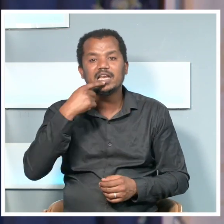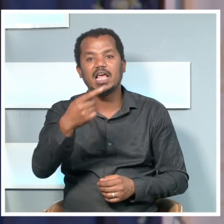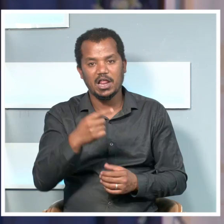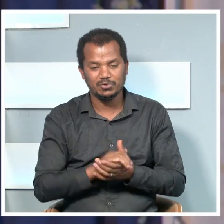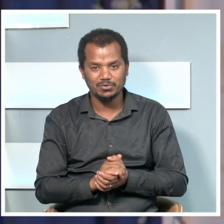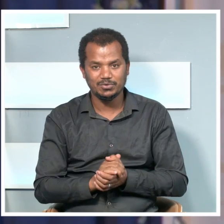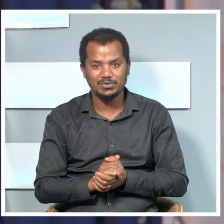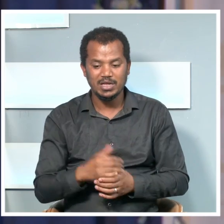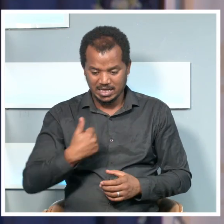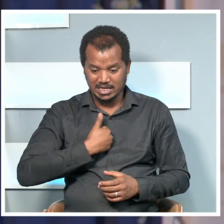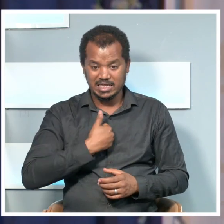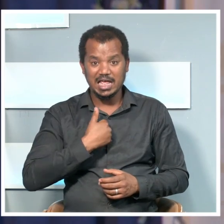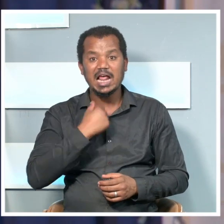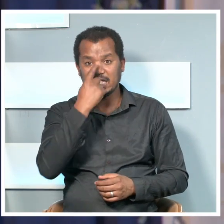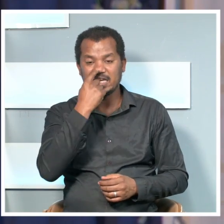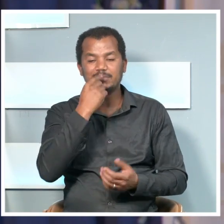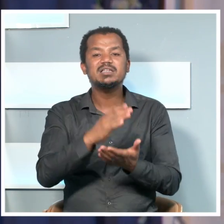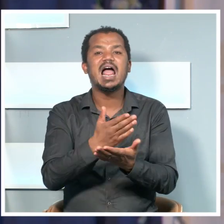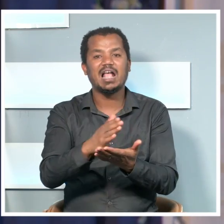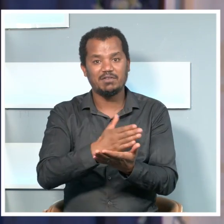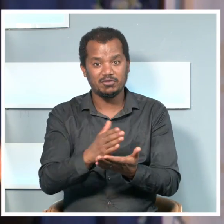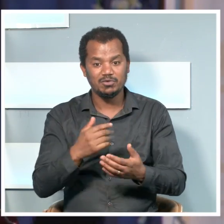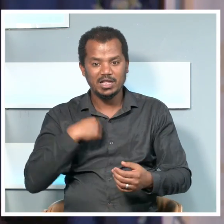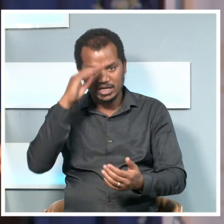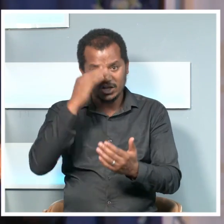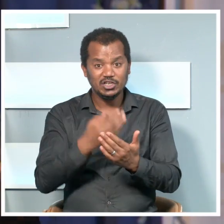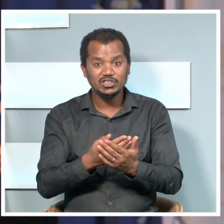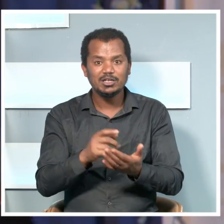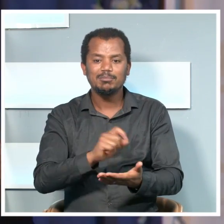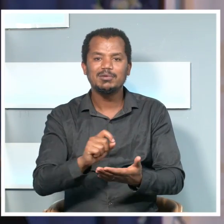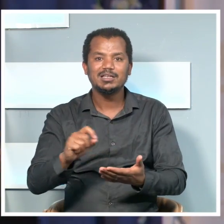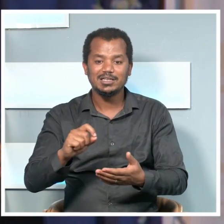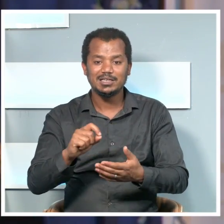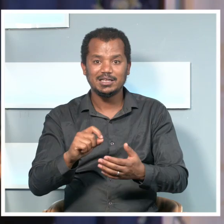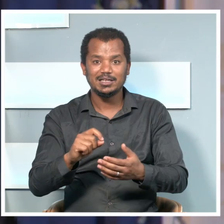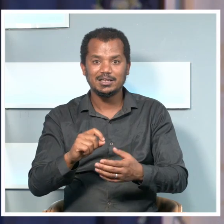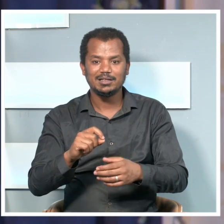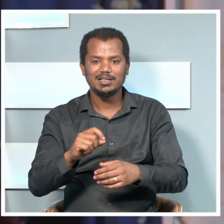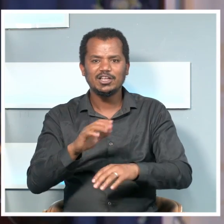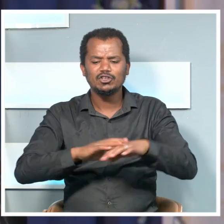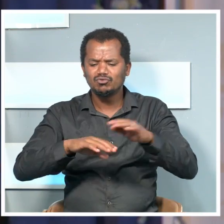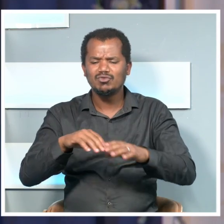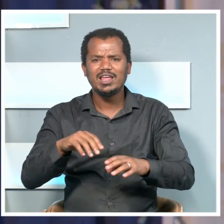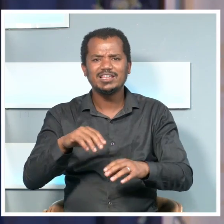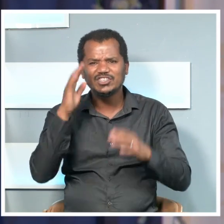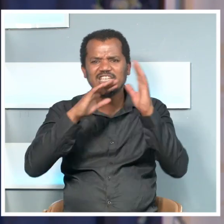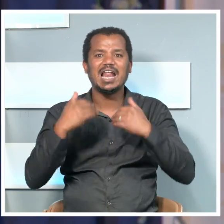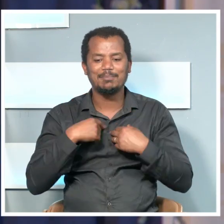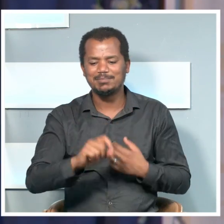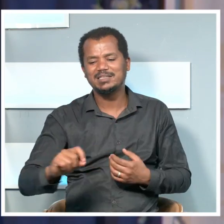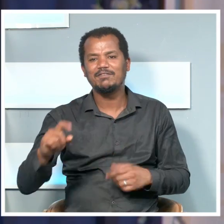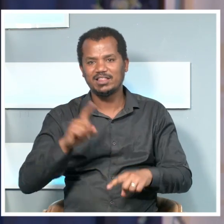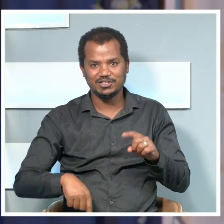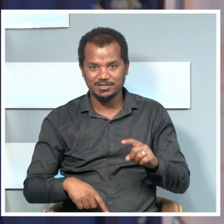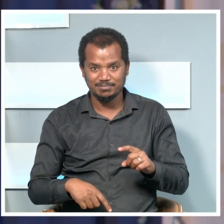لينجاراتو يراسي لمدنا ما كافلاتو لجاي مسافة جوالي تجرا لبات مسافة تجلم